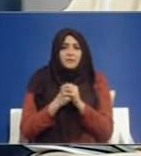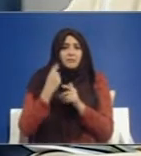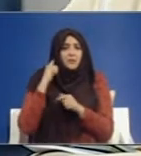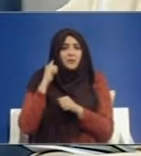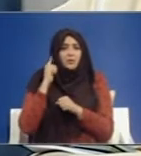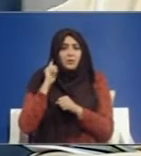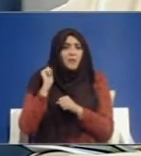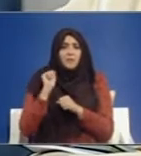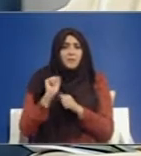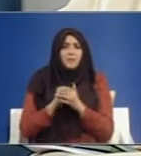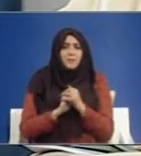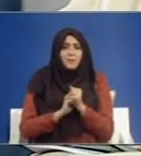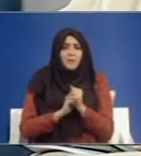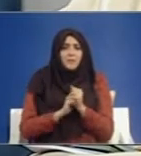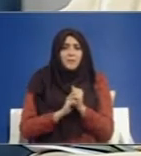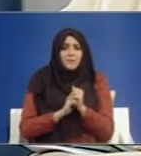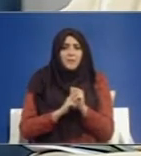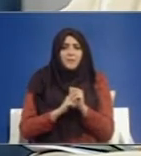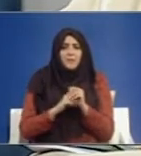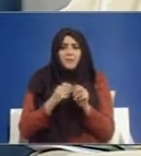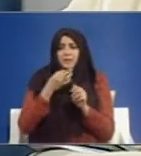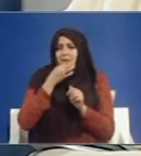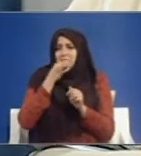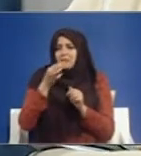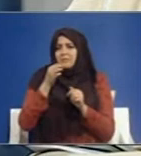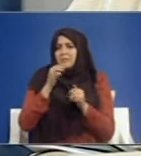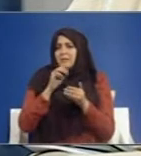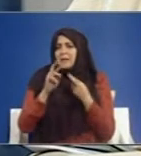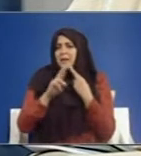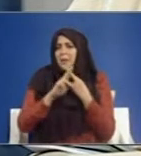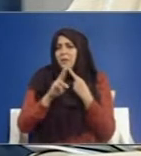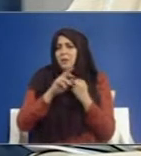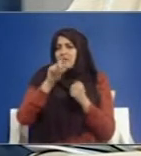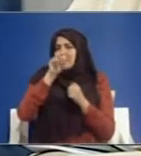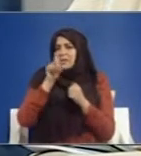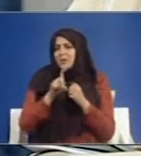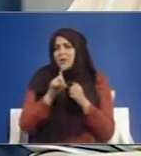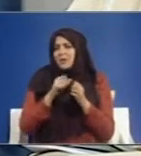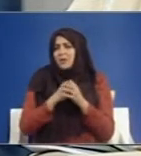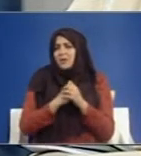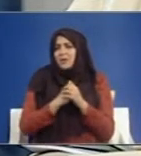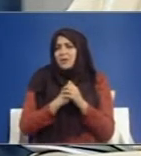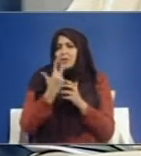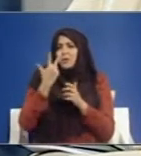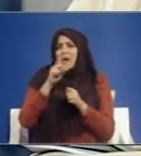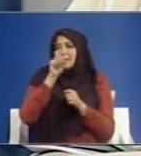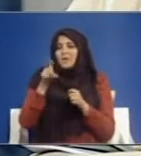يجلس في هذه الدنيا، ويأتيه الملكان فيسألانه الأسئلة الثلاثة المعروفة،